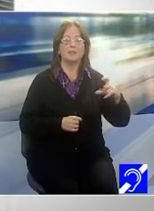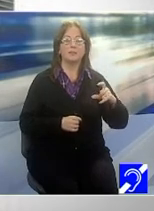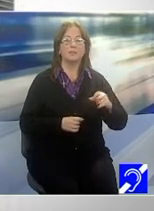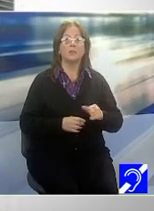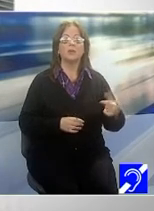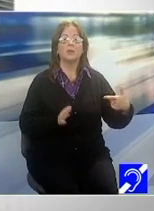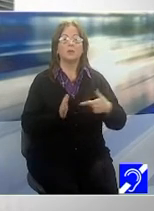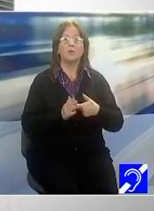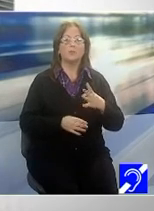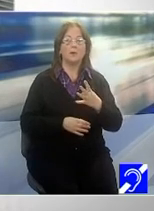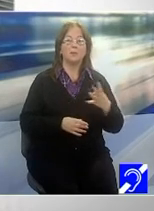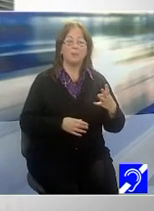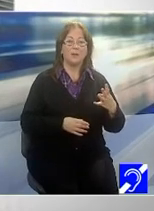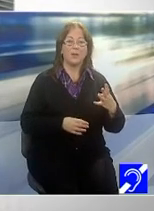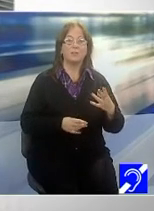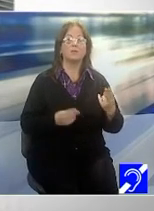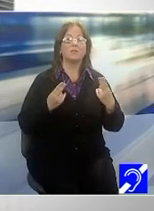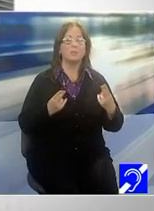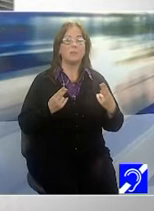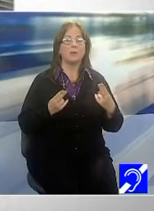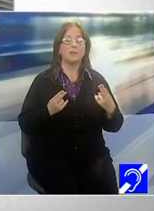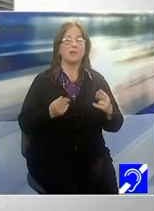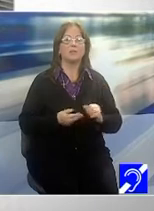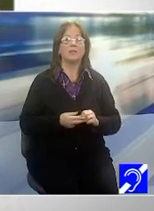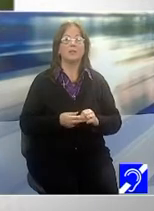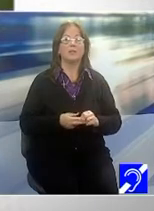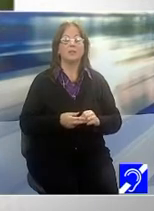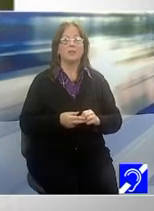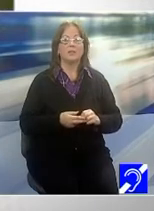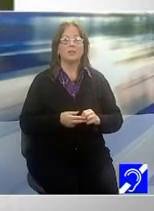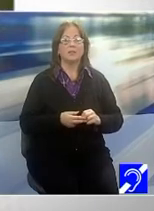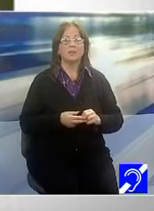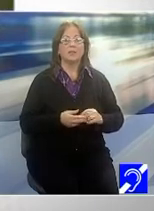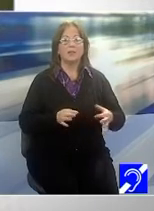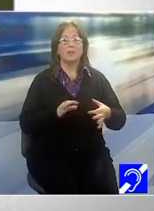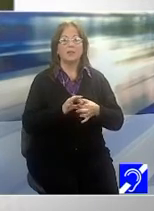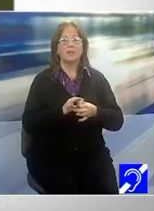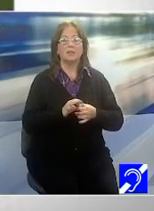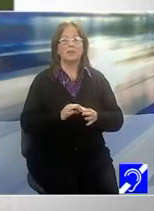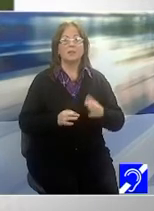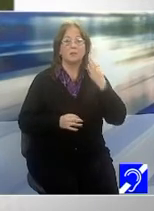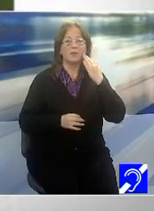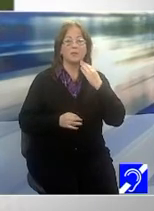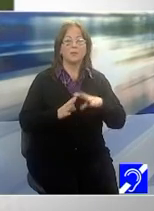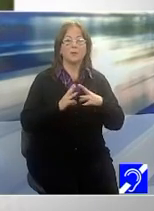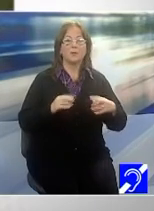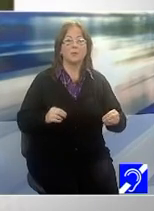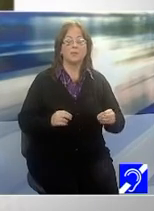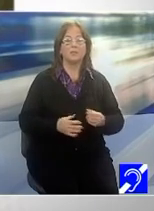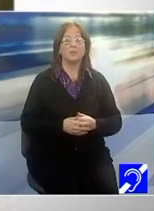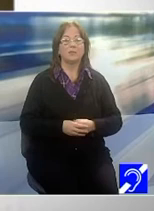în relațiile bilaterale româno-americane. You understand? It's about the, yes,